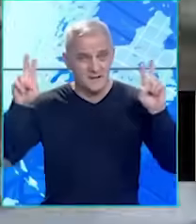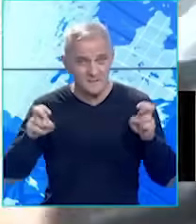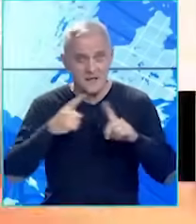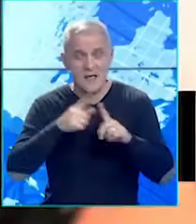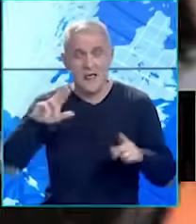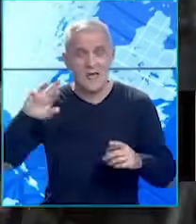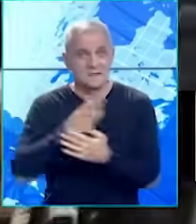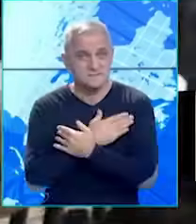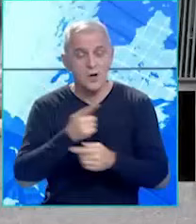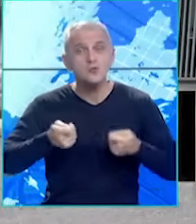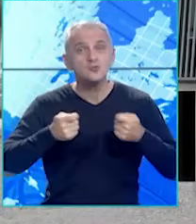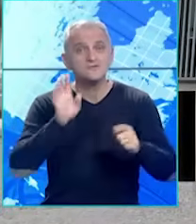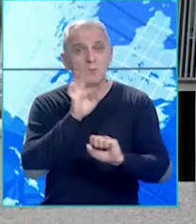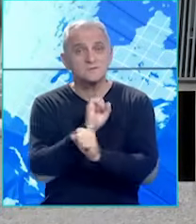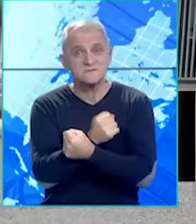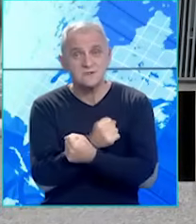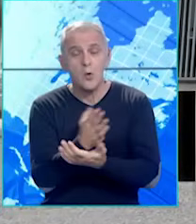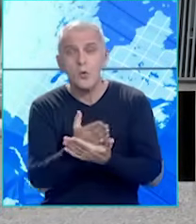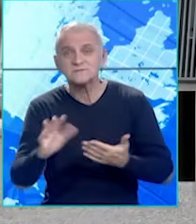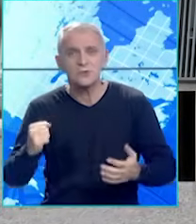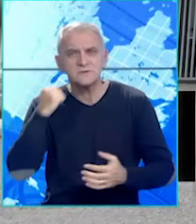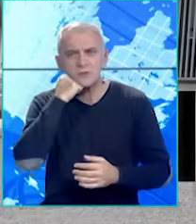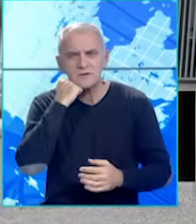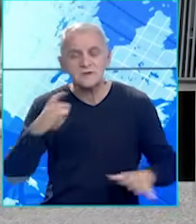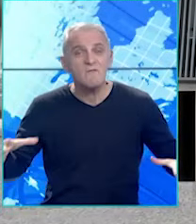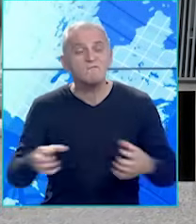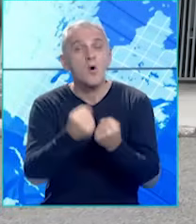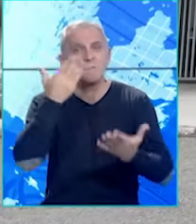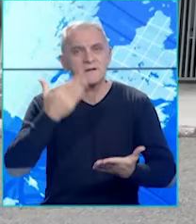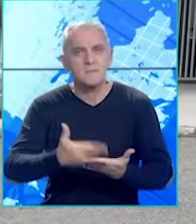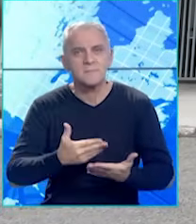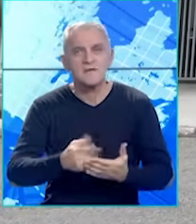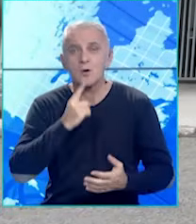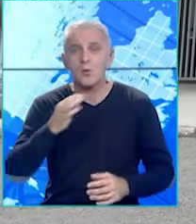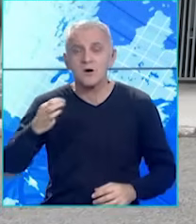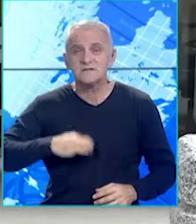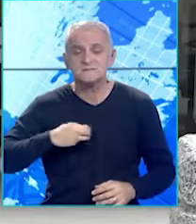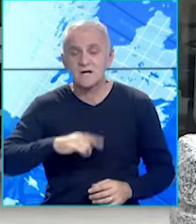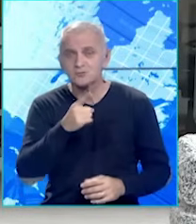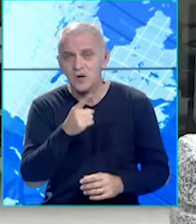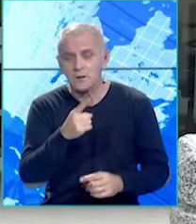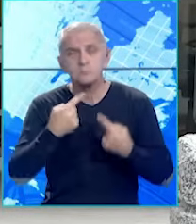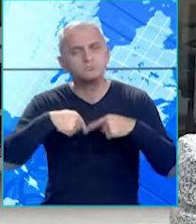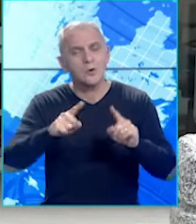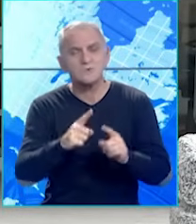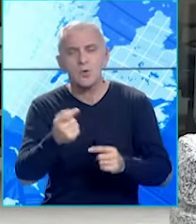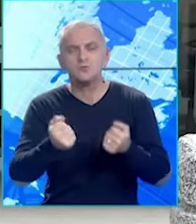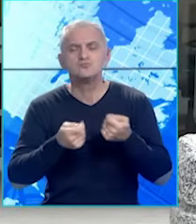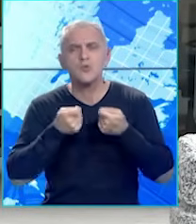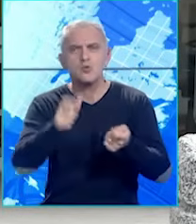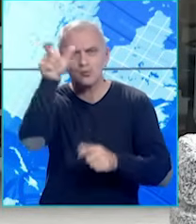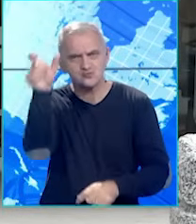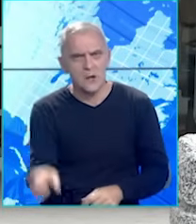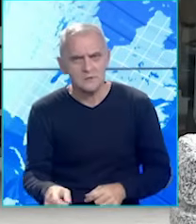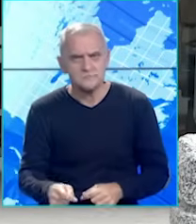navoda ministra Heleza u tužilaštvu Bosne i Hercegovine u odsjeku za terorizam formiran je predmet kojim je zadužen postupajući